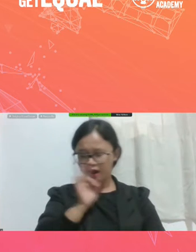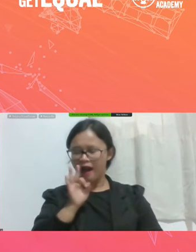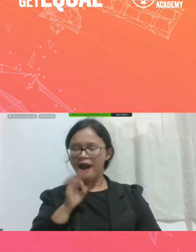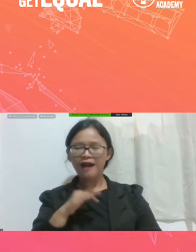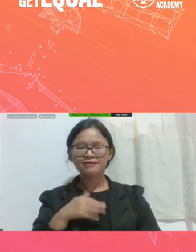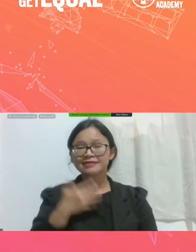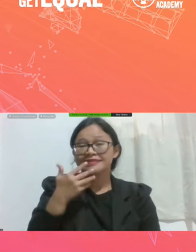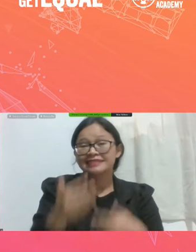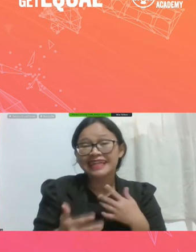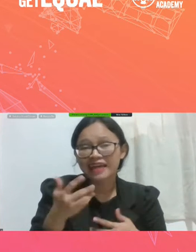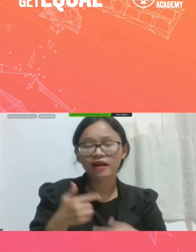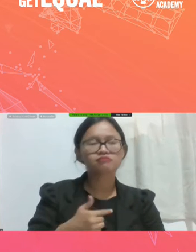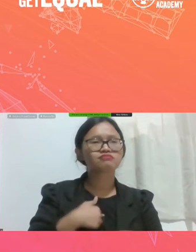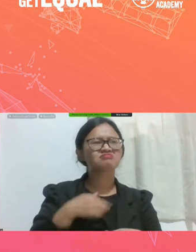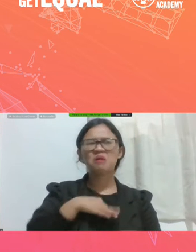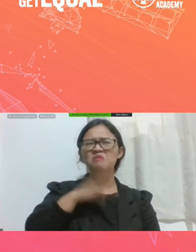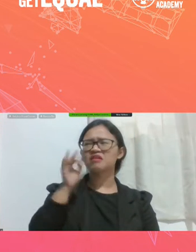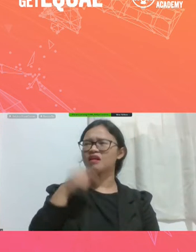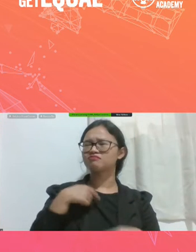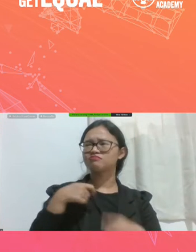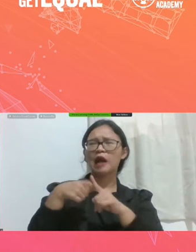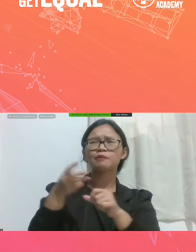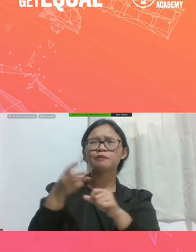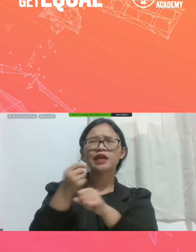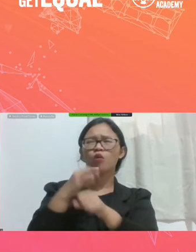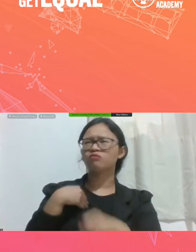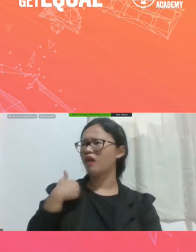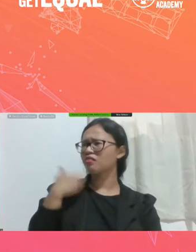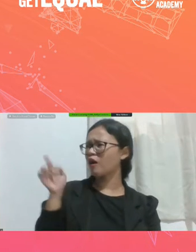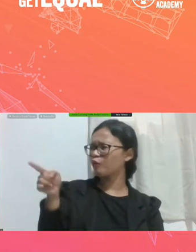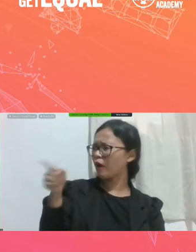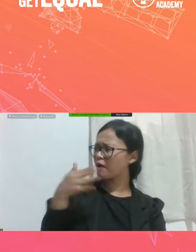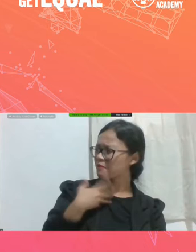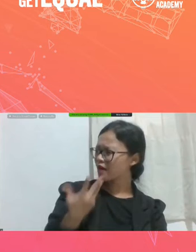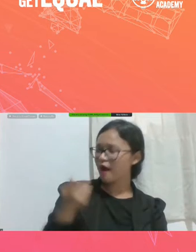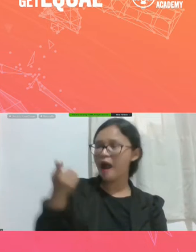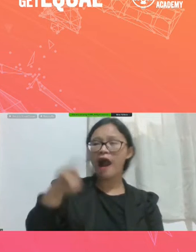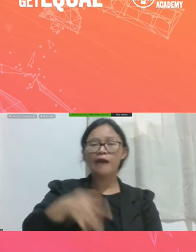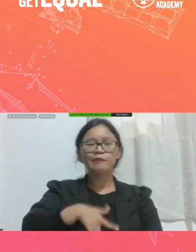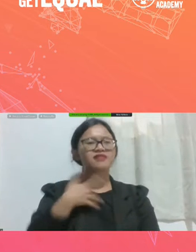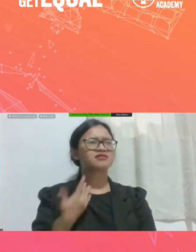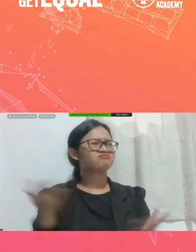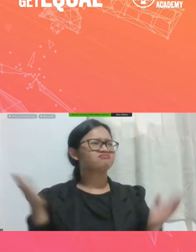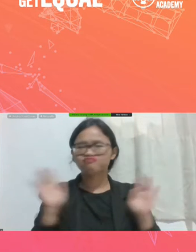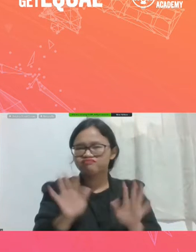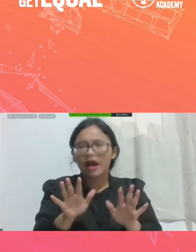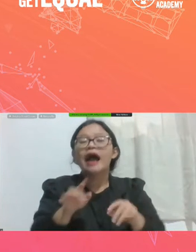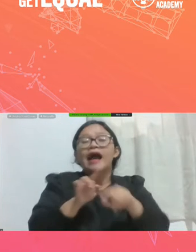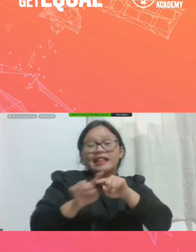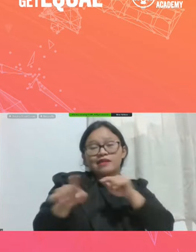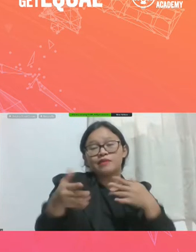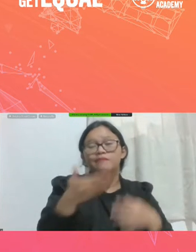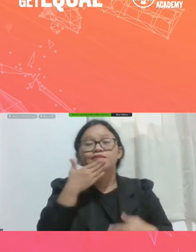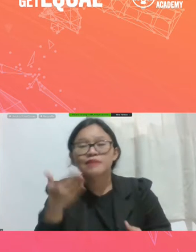orang yang merasa tidak pernah mendengar KBGO, mereka juga merasa tidak pernah mengalami. Dan paling kanan, orang yang sering mendengar KBGO juga